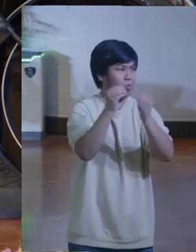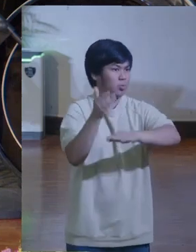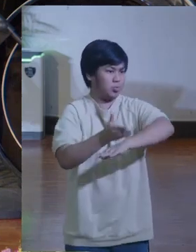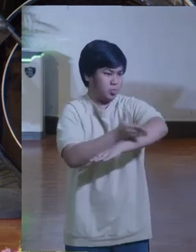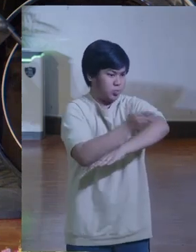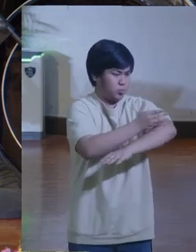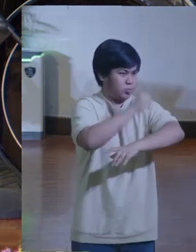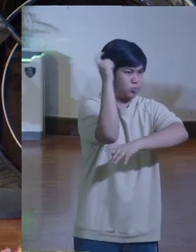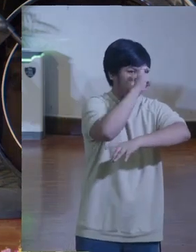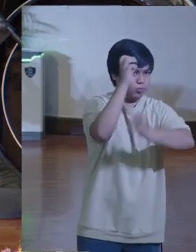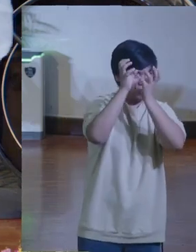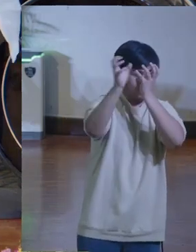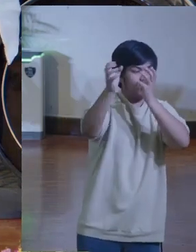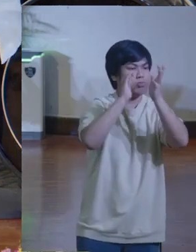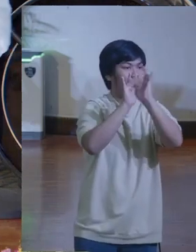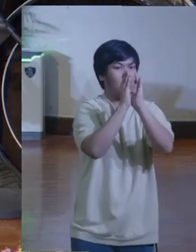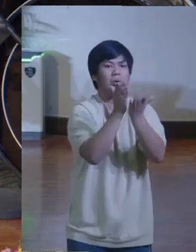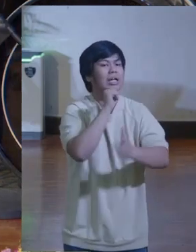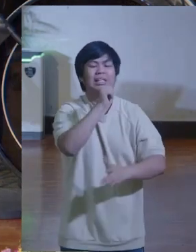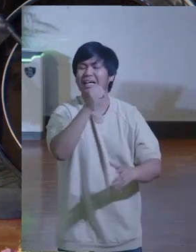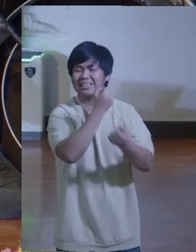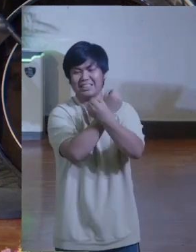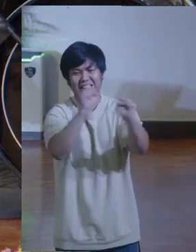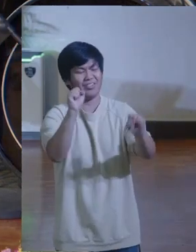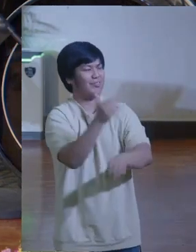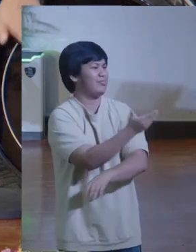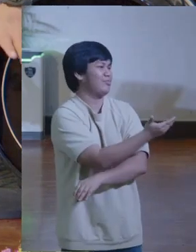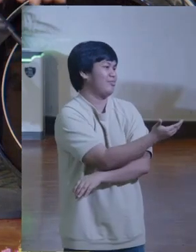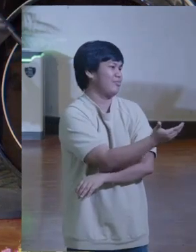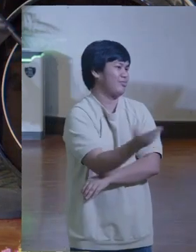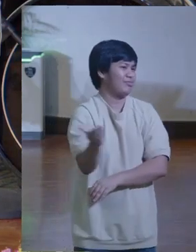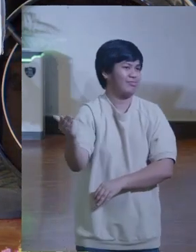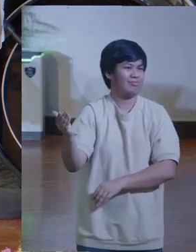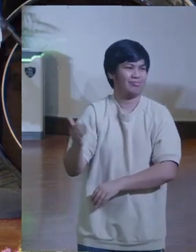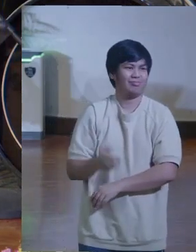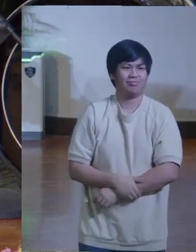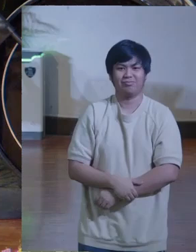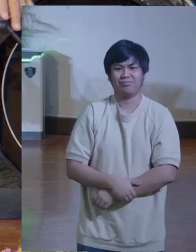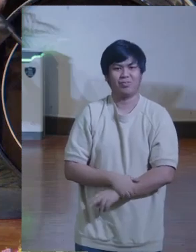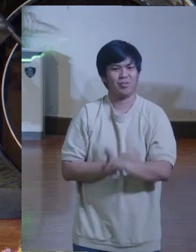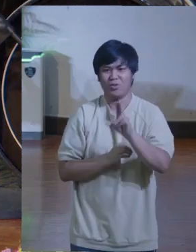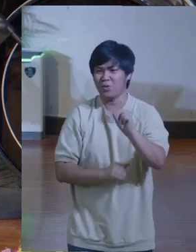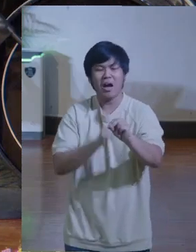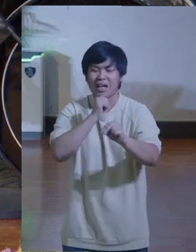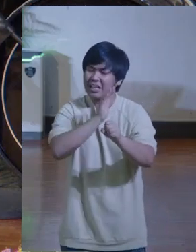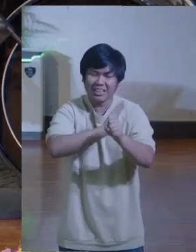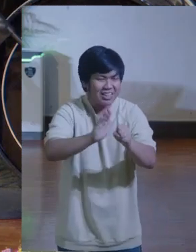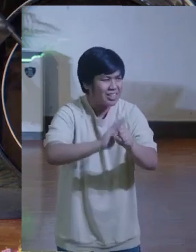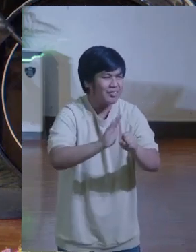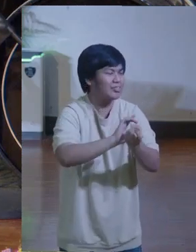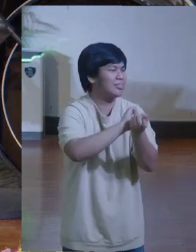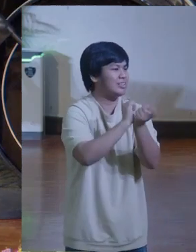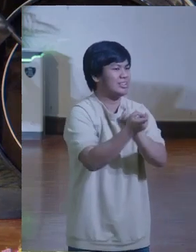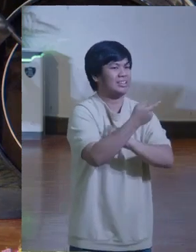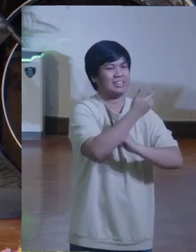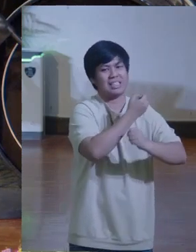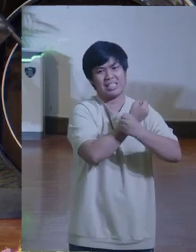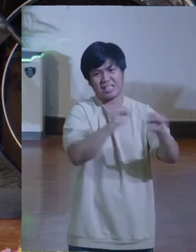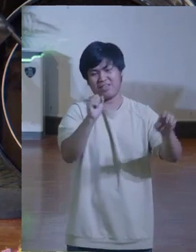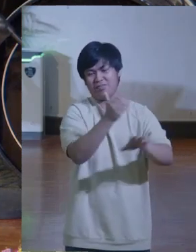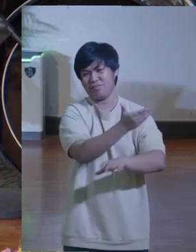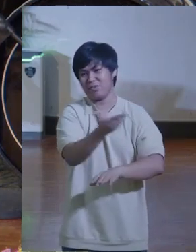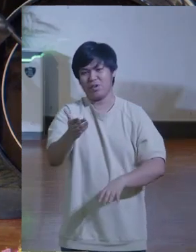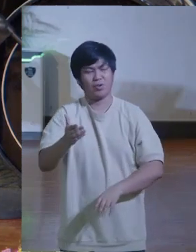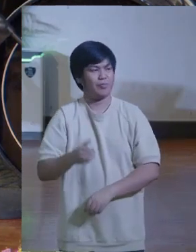papabaptize ninyo, katulad ng ating nakita kanina, ay hindi sapat upang kayo'y maligtas. At